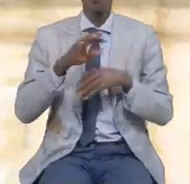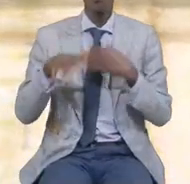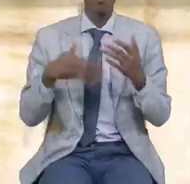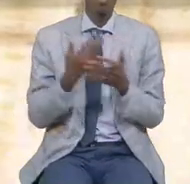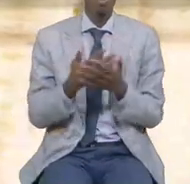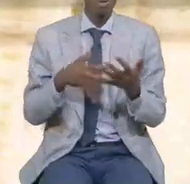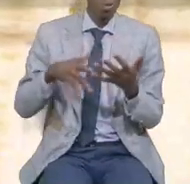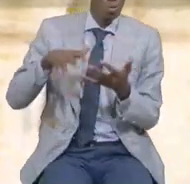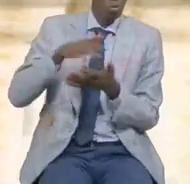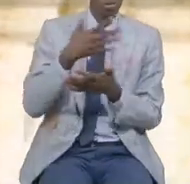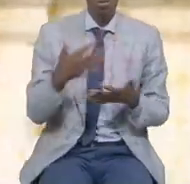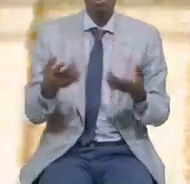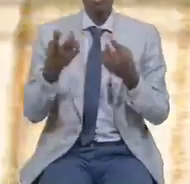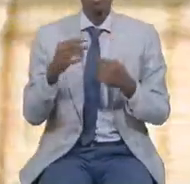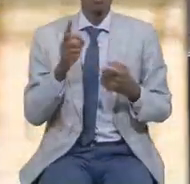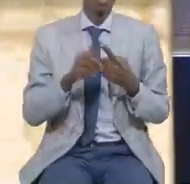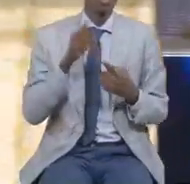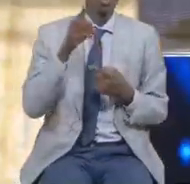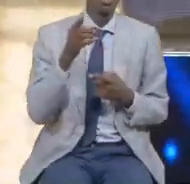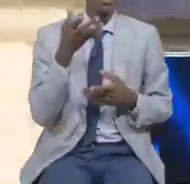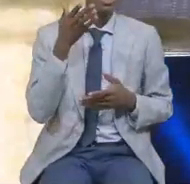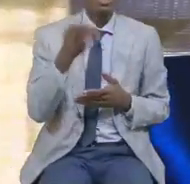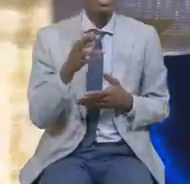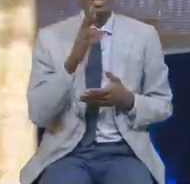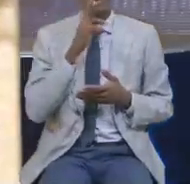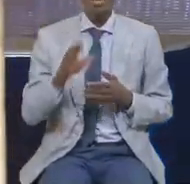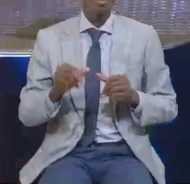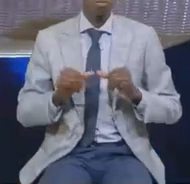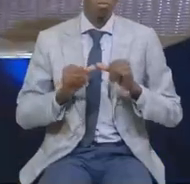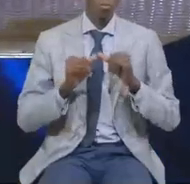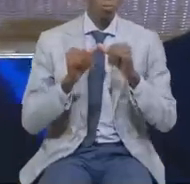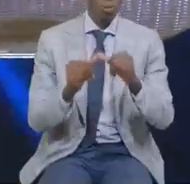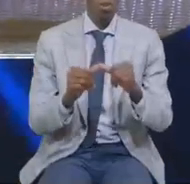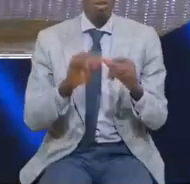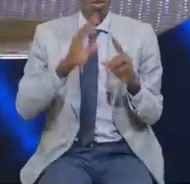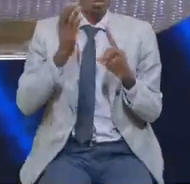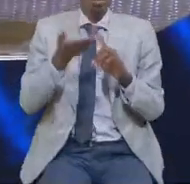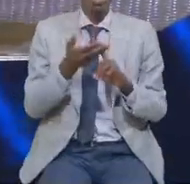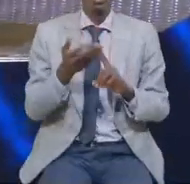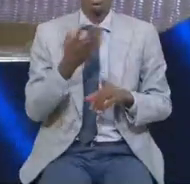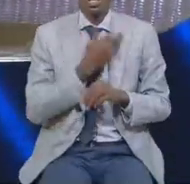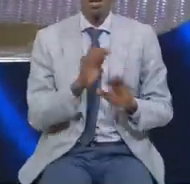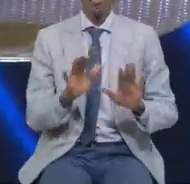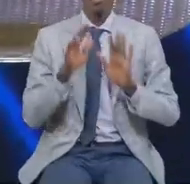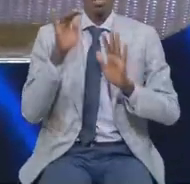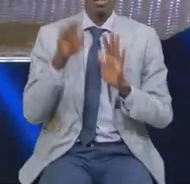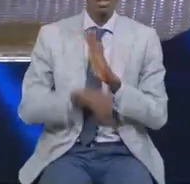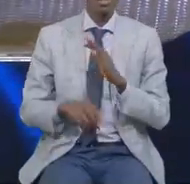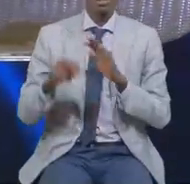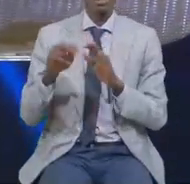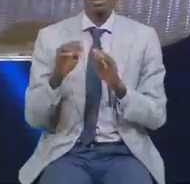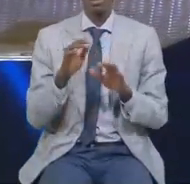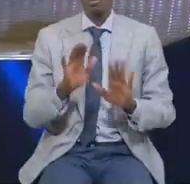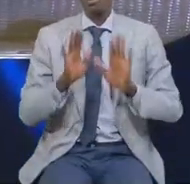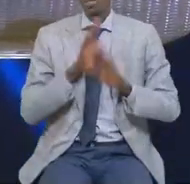choses ne t'arrivent. Leur conviction et leur intrépidité constante